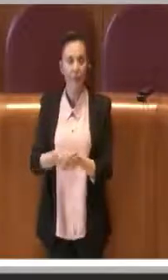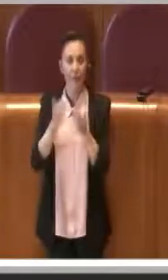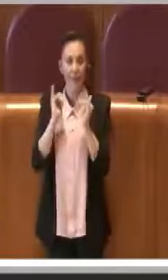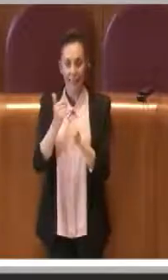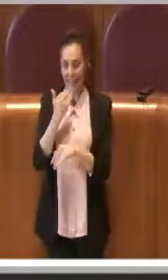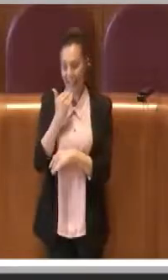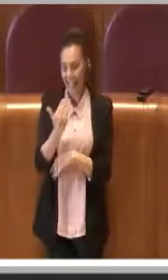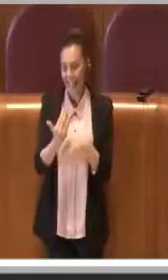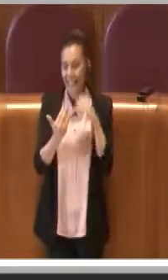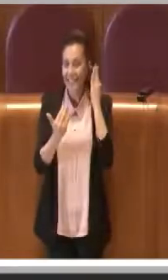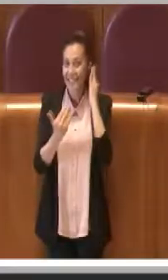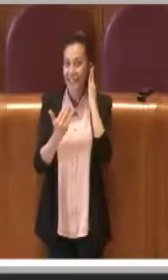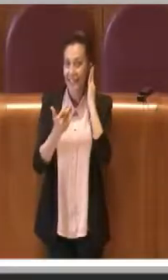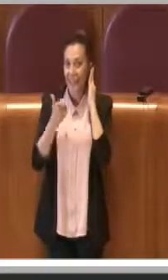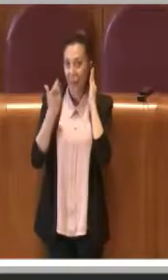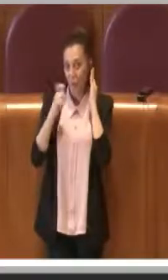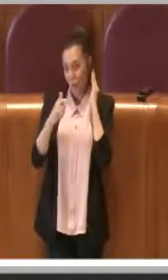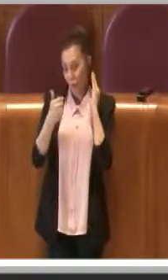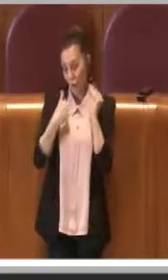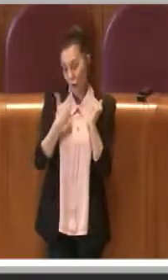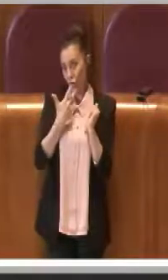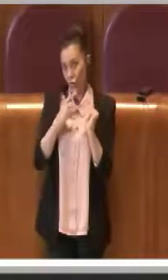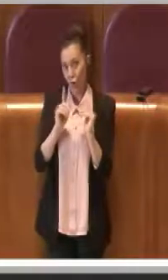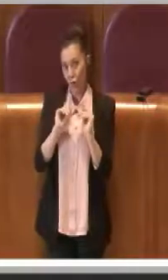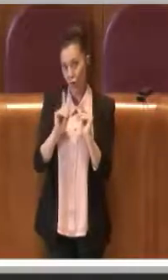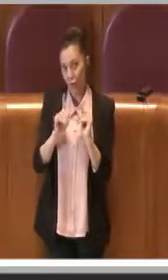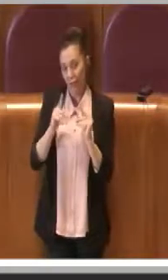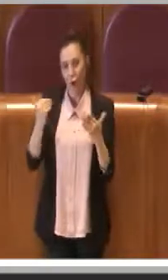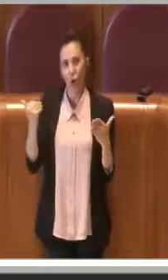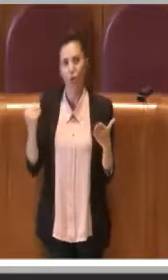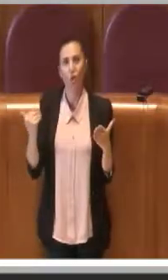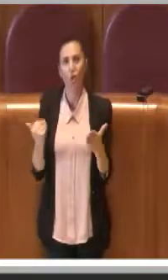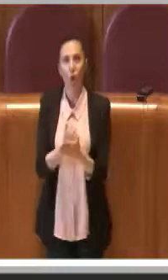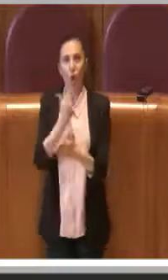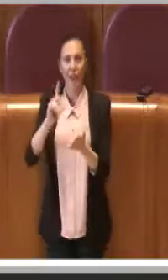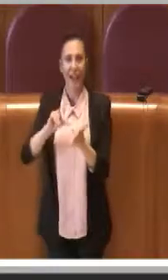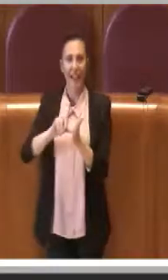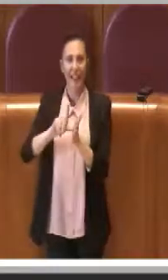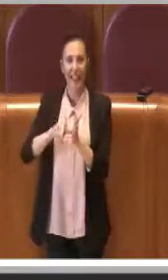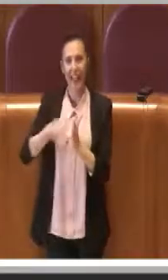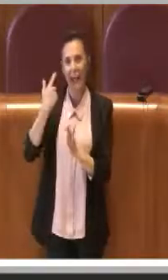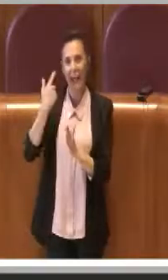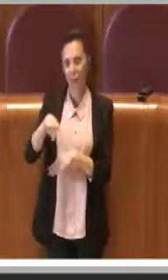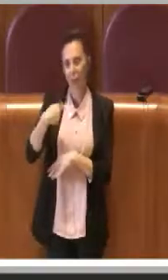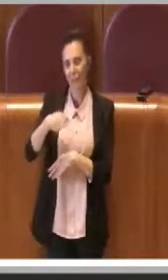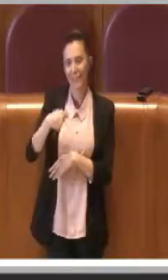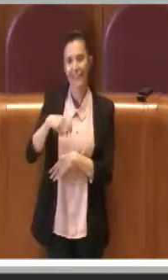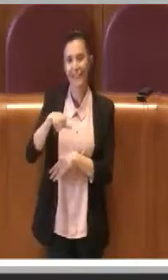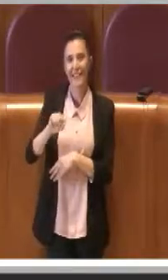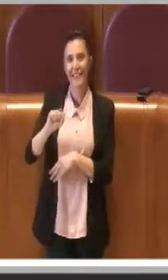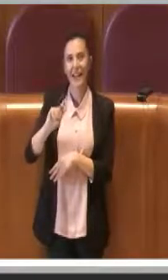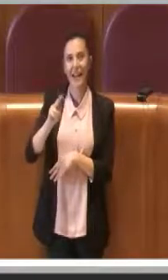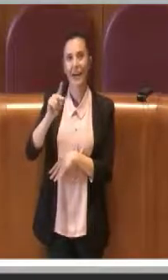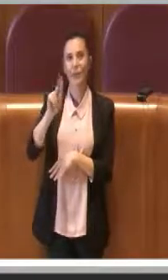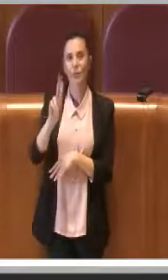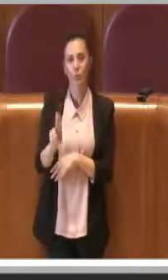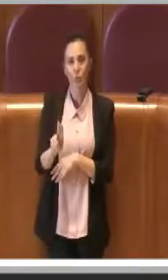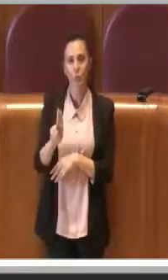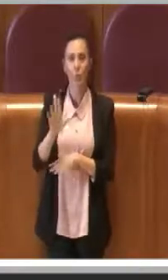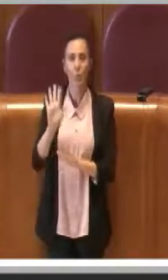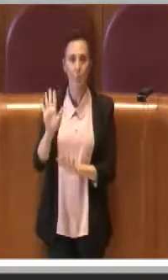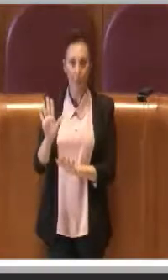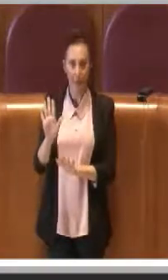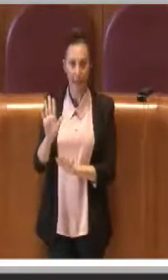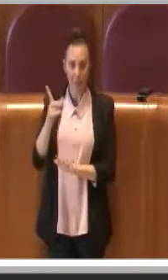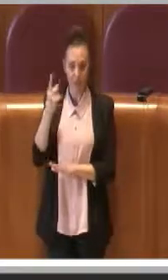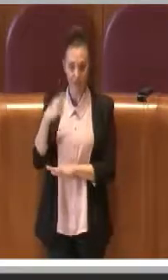grazie, no, perché non volevo, per carità, togliere insomma tempo al presidente Ardu, però diciamo che anche